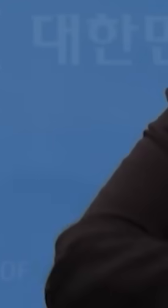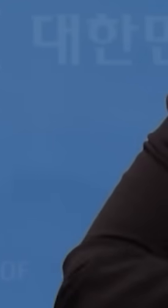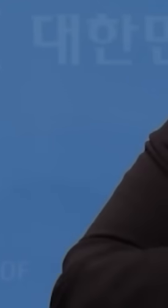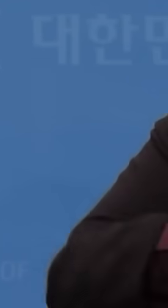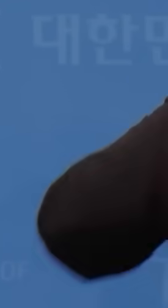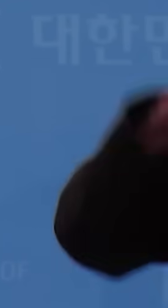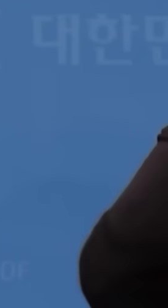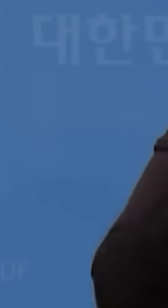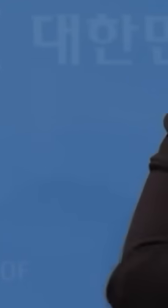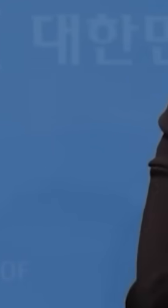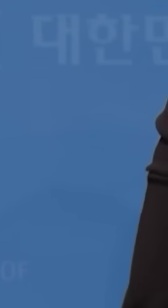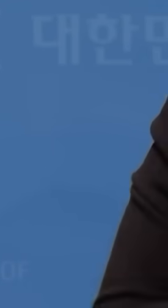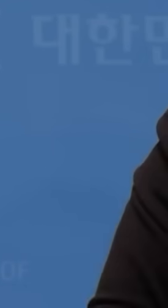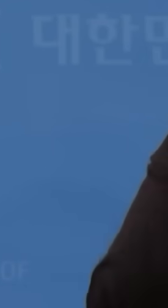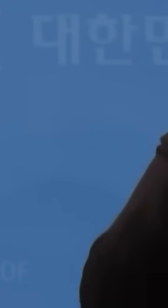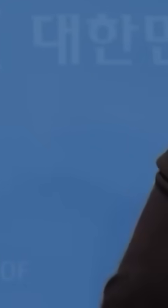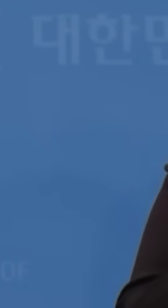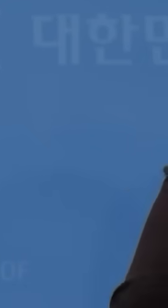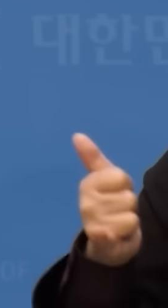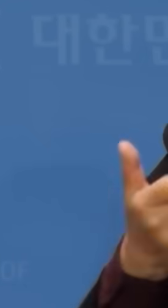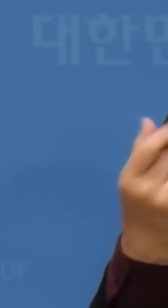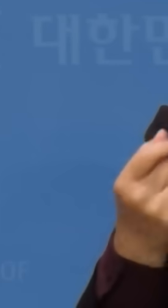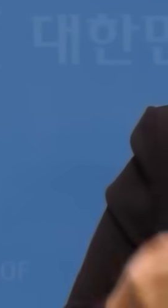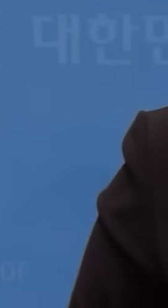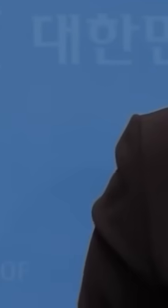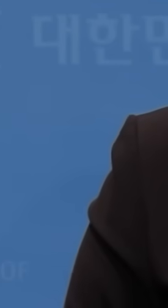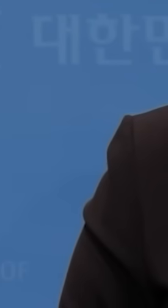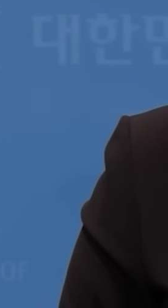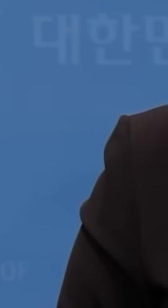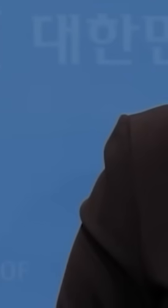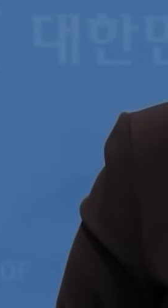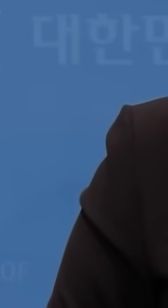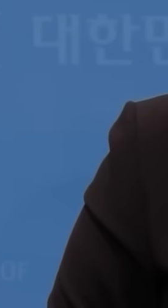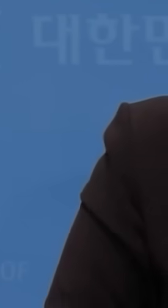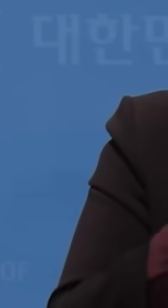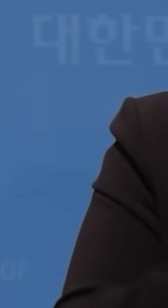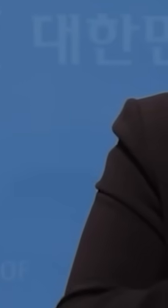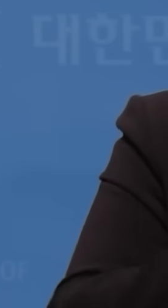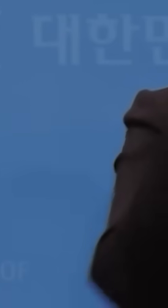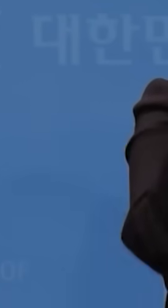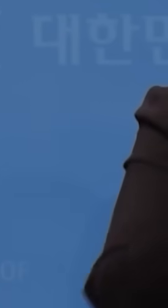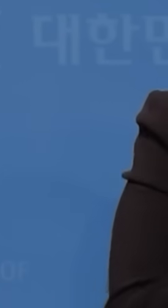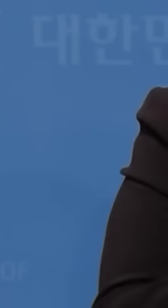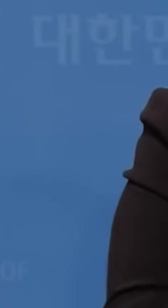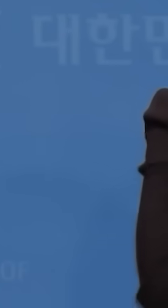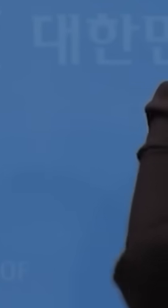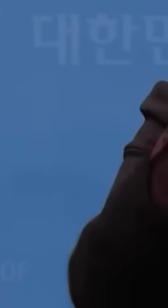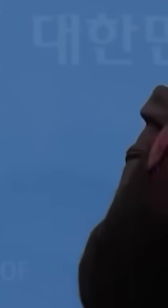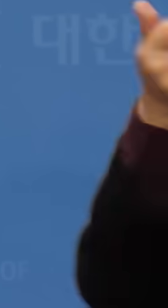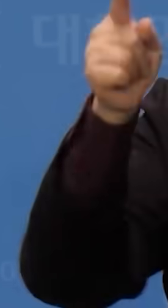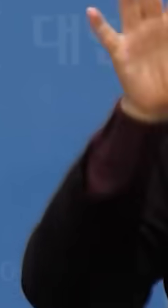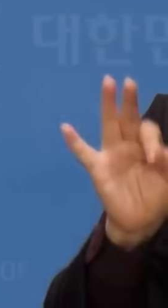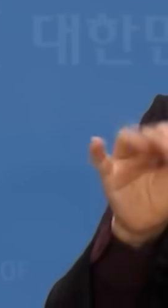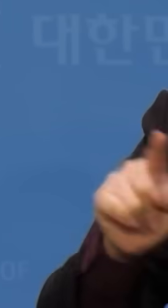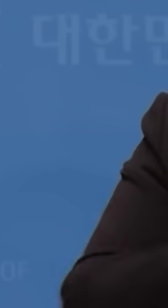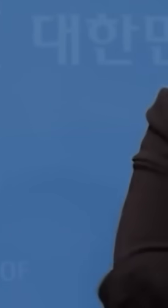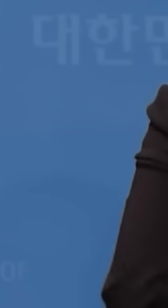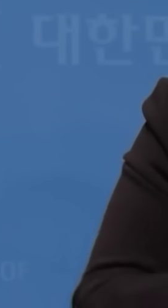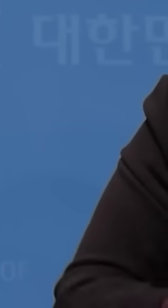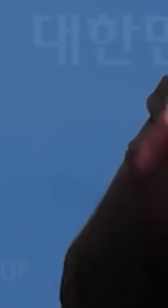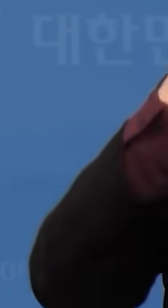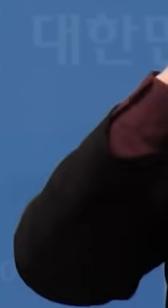있는 대한민국의 국민이십니다. 대한민국 헌법 제1조 제2항에는 대한민국